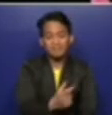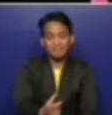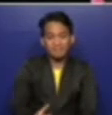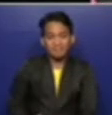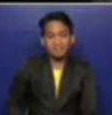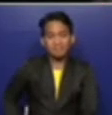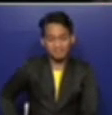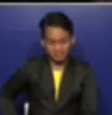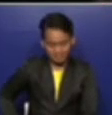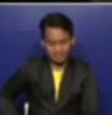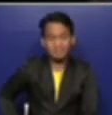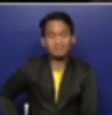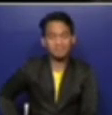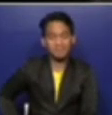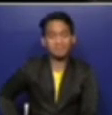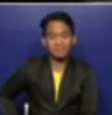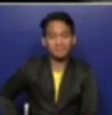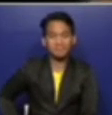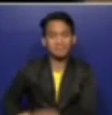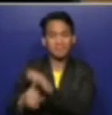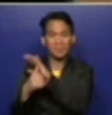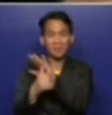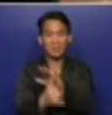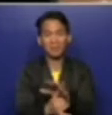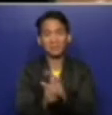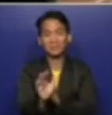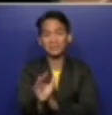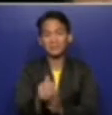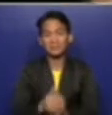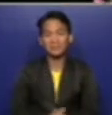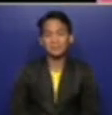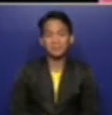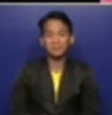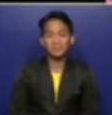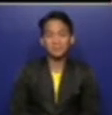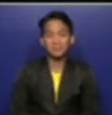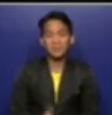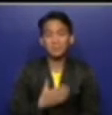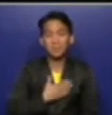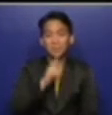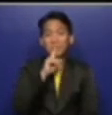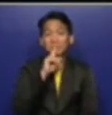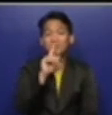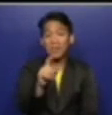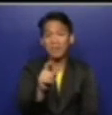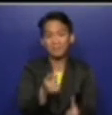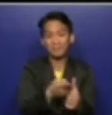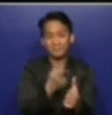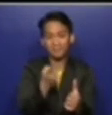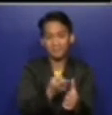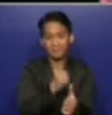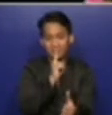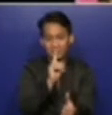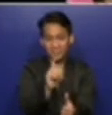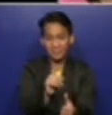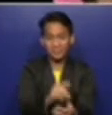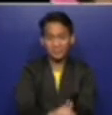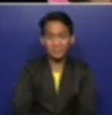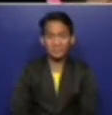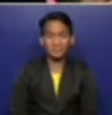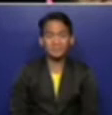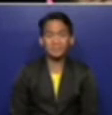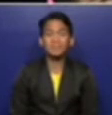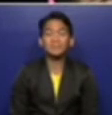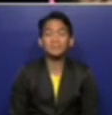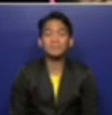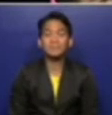มด้วยเหตุเรื่องนี้ครับผมเลยมีคำถามข้อแรกผ่านท่านประธานไปยังท่านรัฐมนตรีชัยช